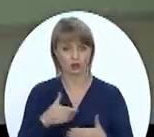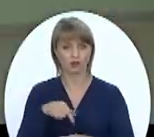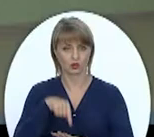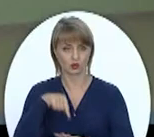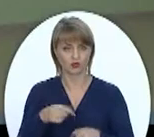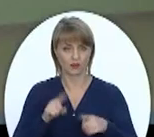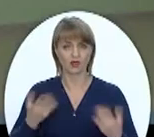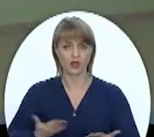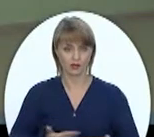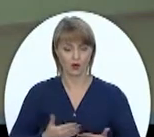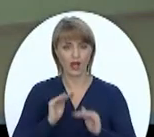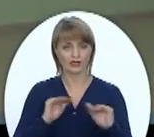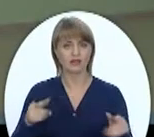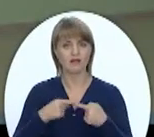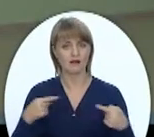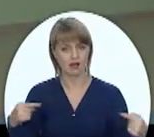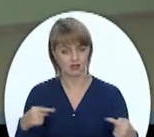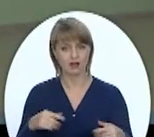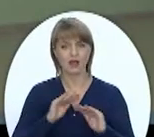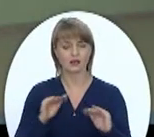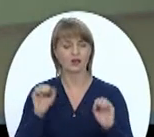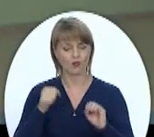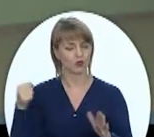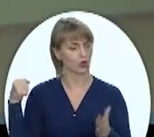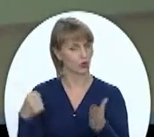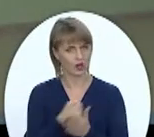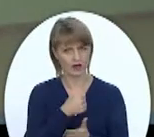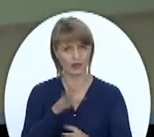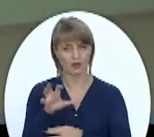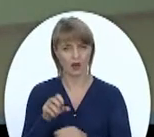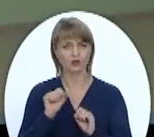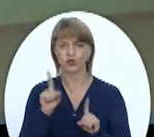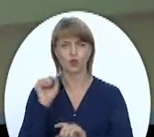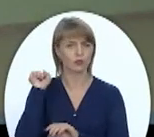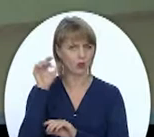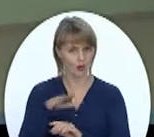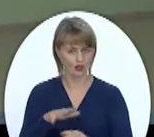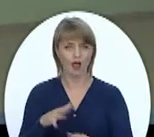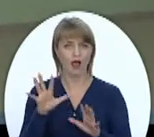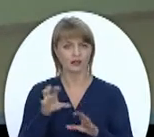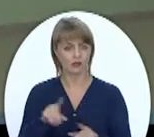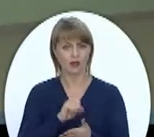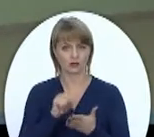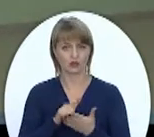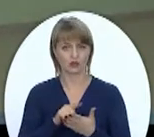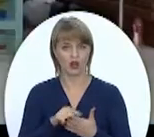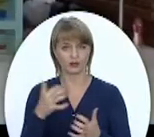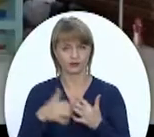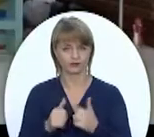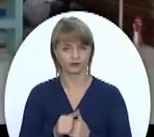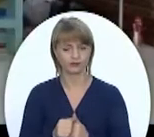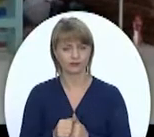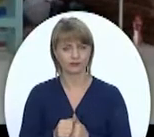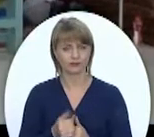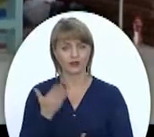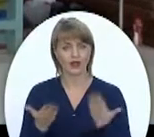наяву, да, дети разные. Дети могут и ударить собаку, дети могут что-то бросить в собаку, и собака должна адекватно на это реагировать.